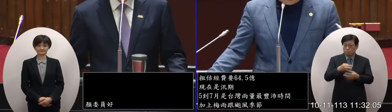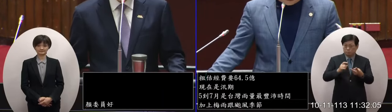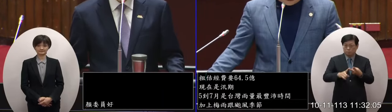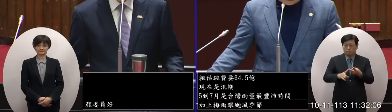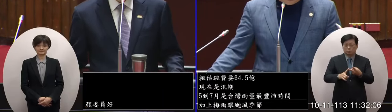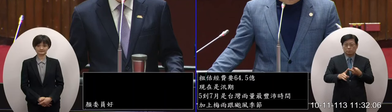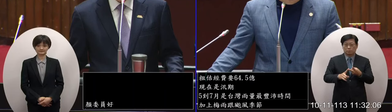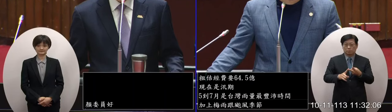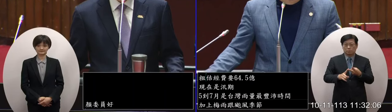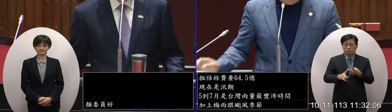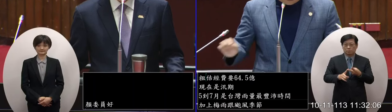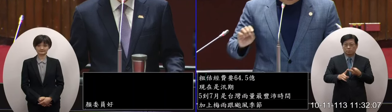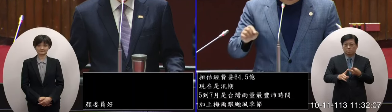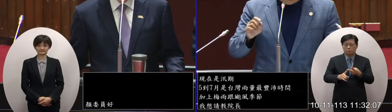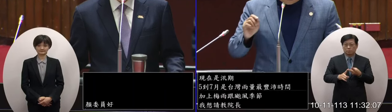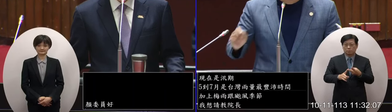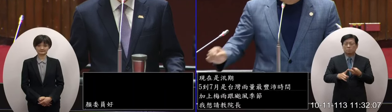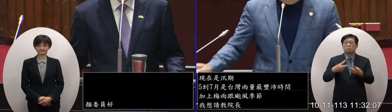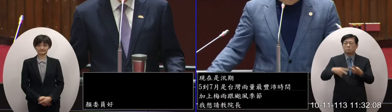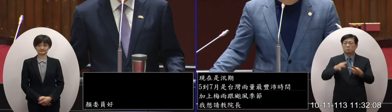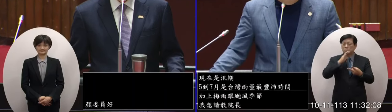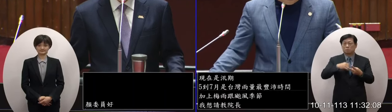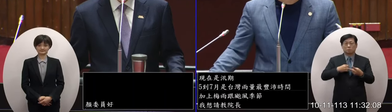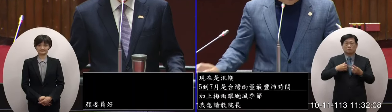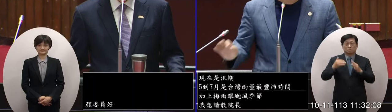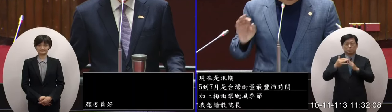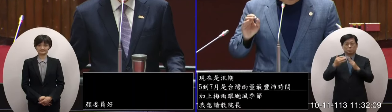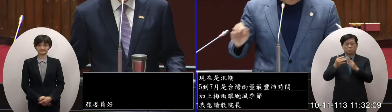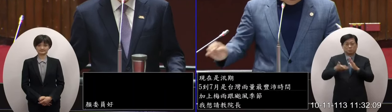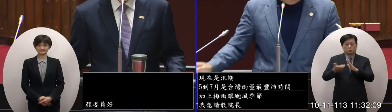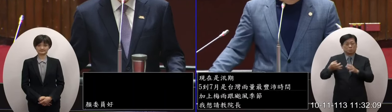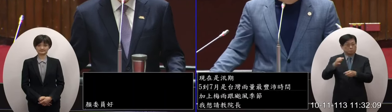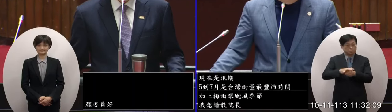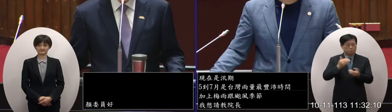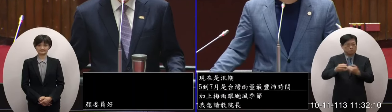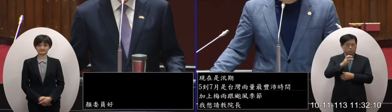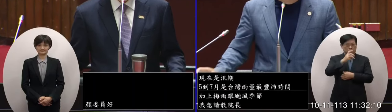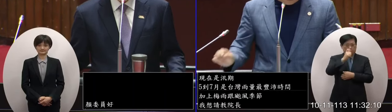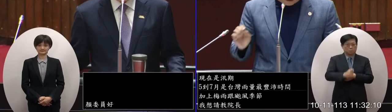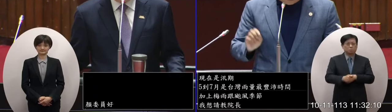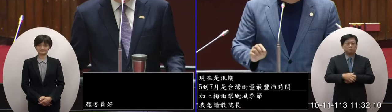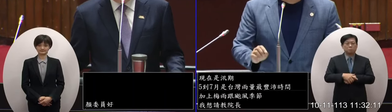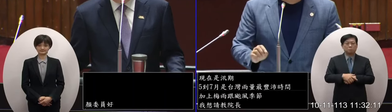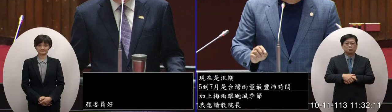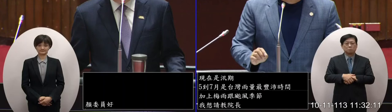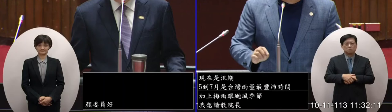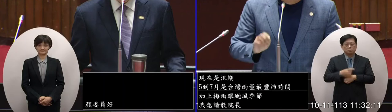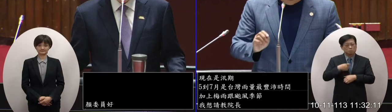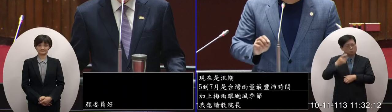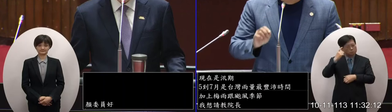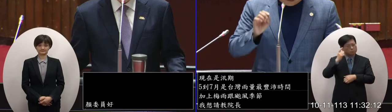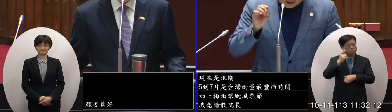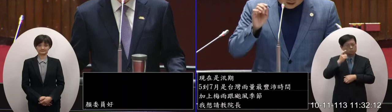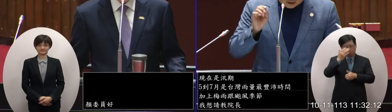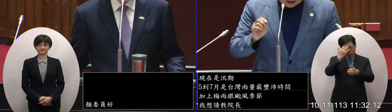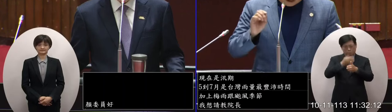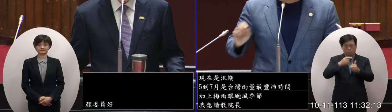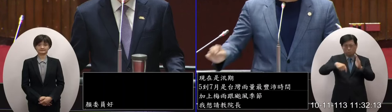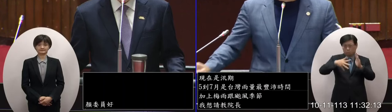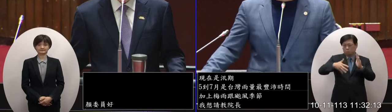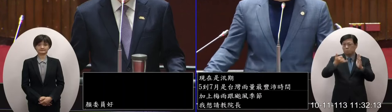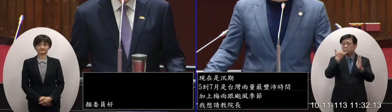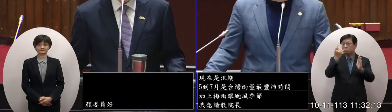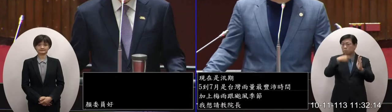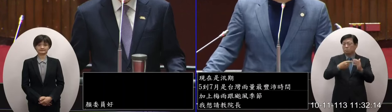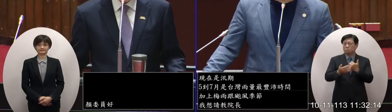有这个这个地上物的补偿费就高达近30亿，所以要请院长是不是能够协